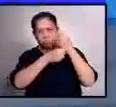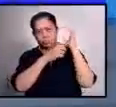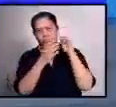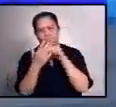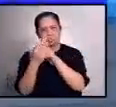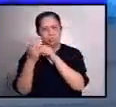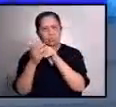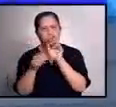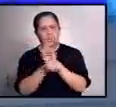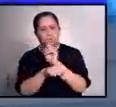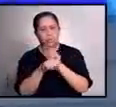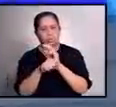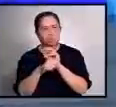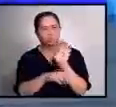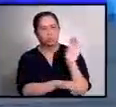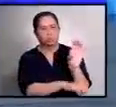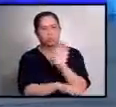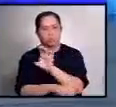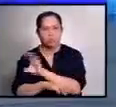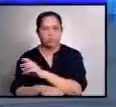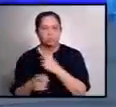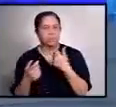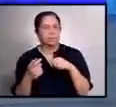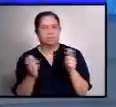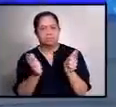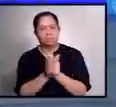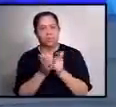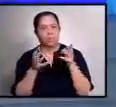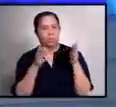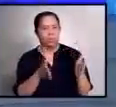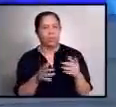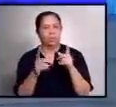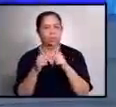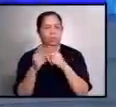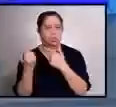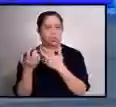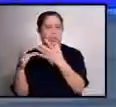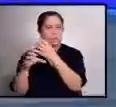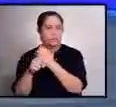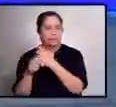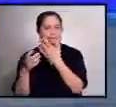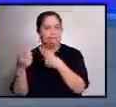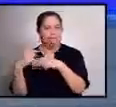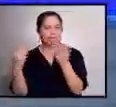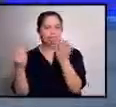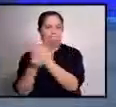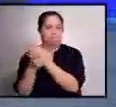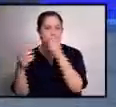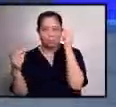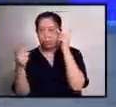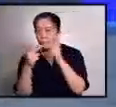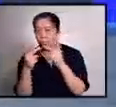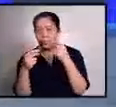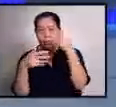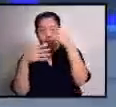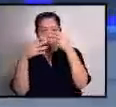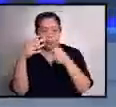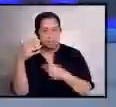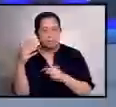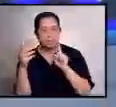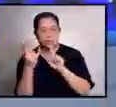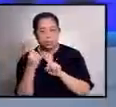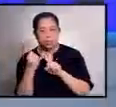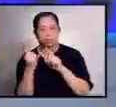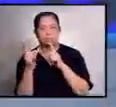at paggamit ng intimidasyon, pwersa o anumang illegal na paraan para makamit ang isang pakay. Ano po yung mga posibleng pakay